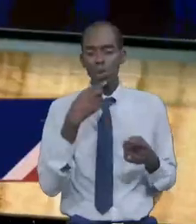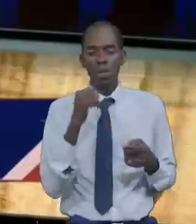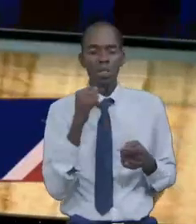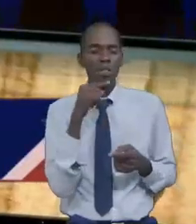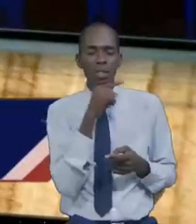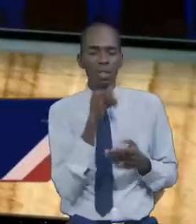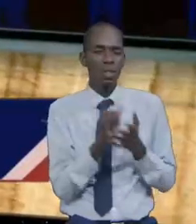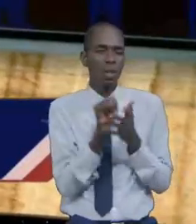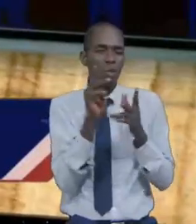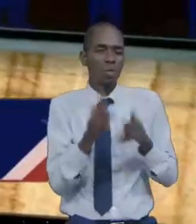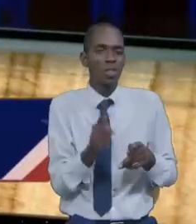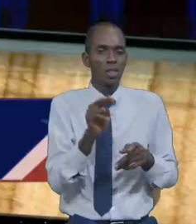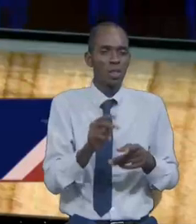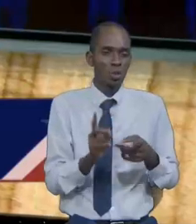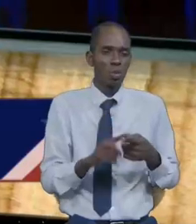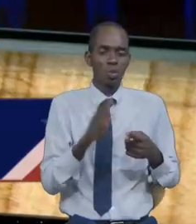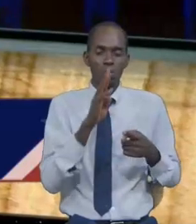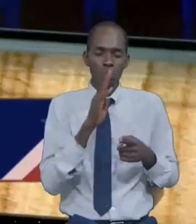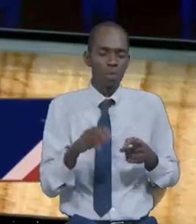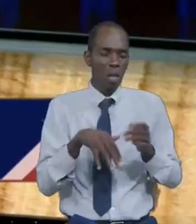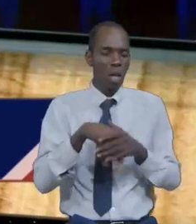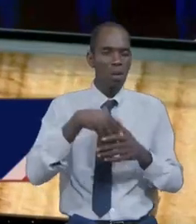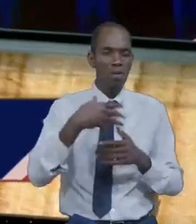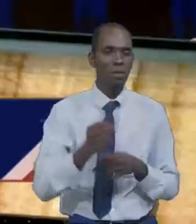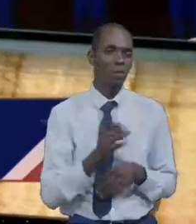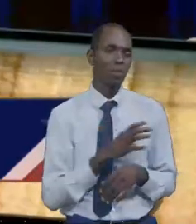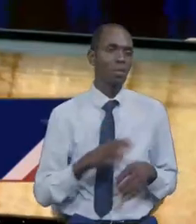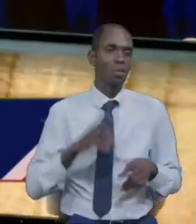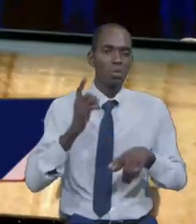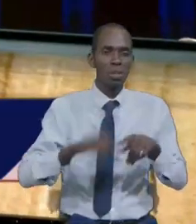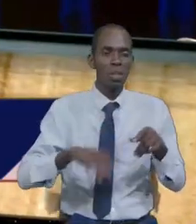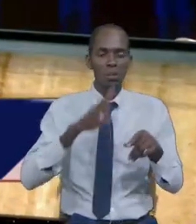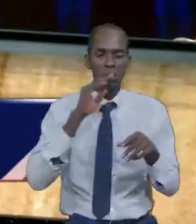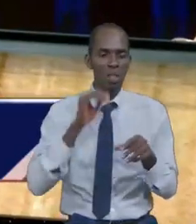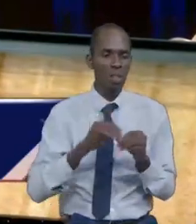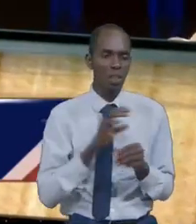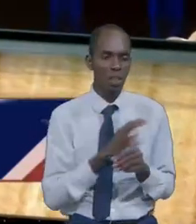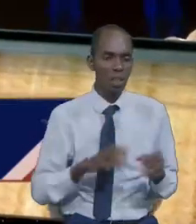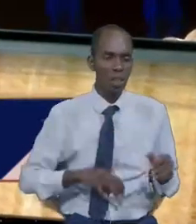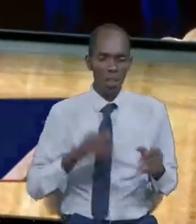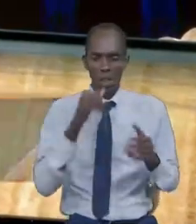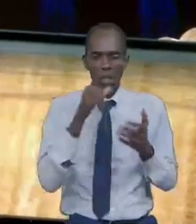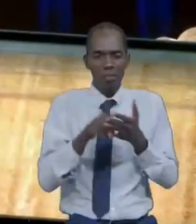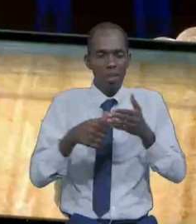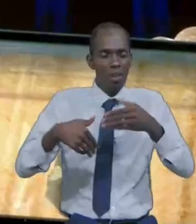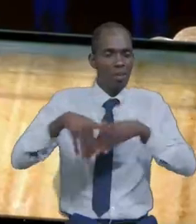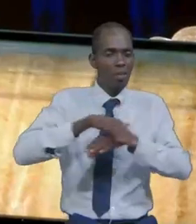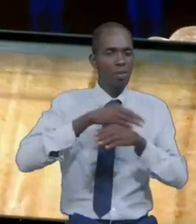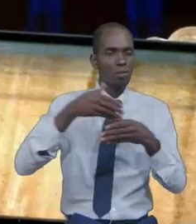Christ. Tu ne peux pas être en Christ, enveloppé en Christ, baptisé en